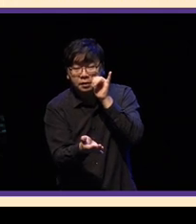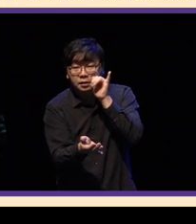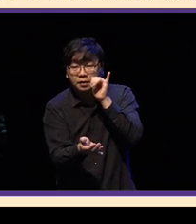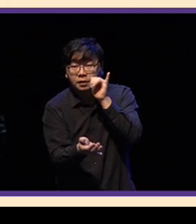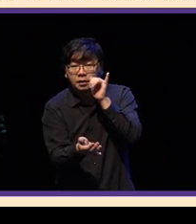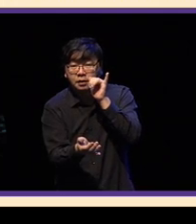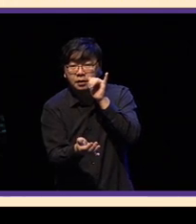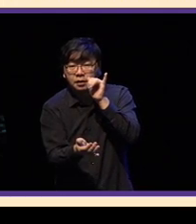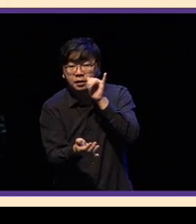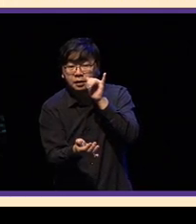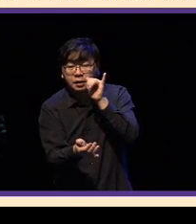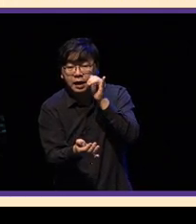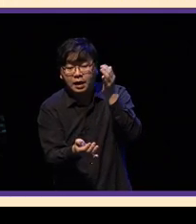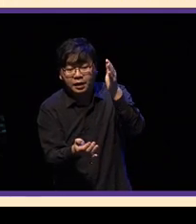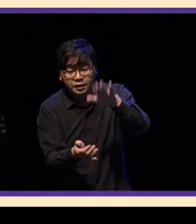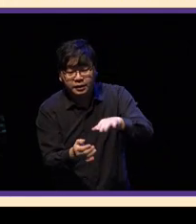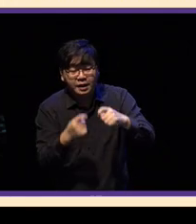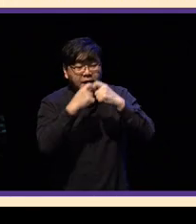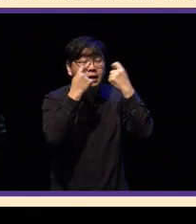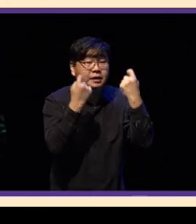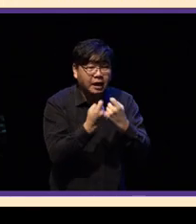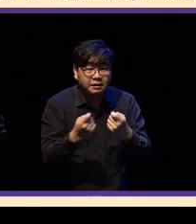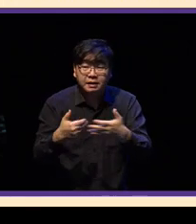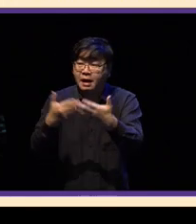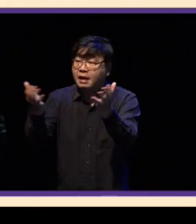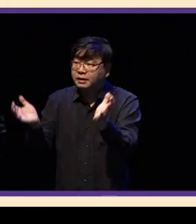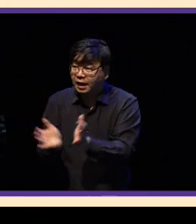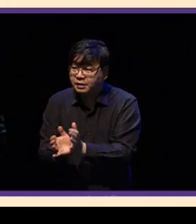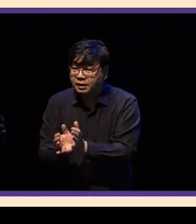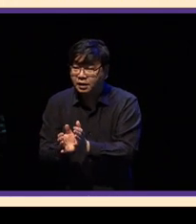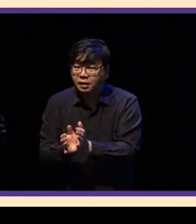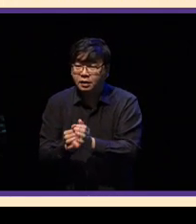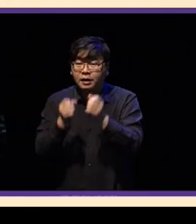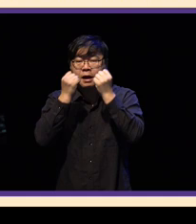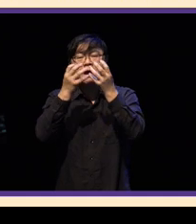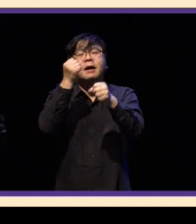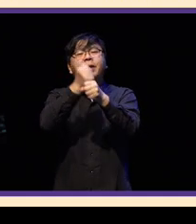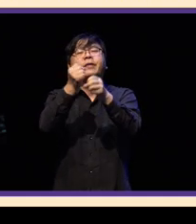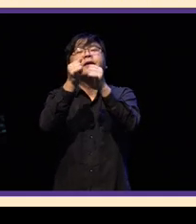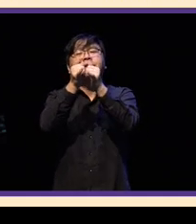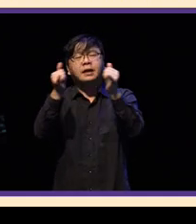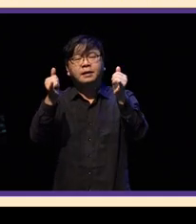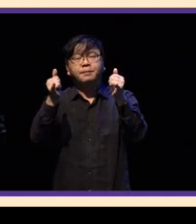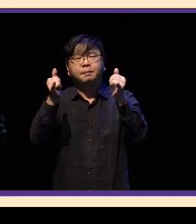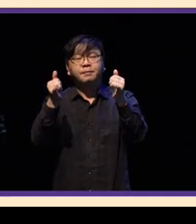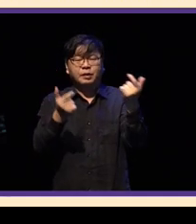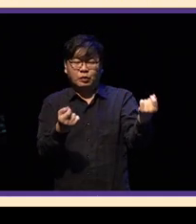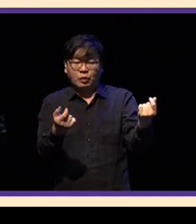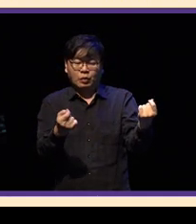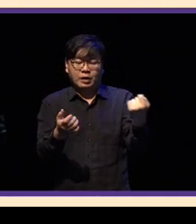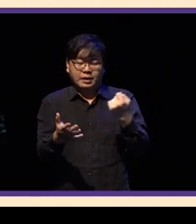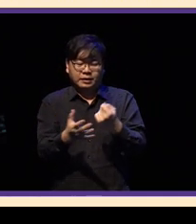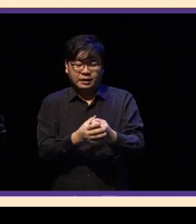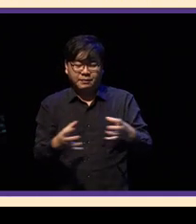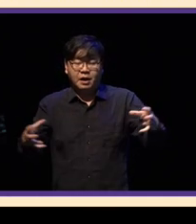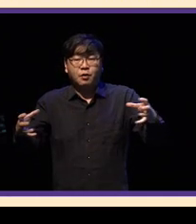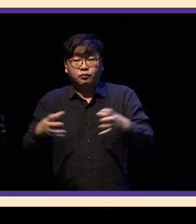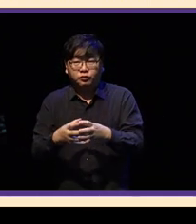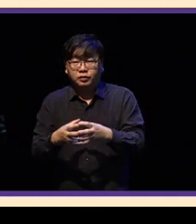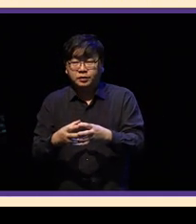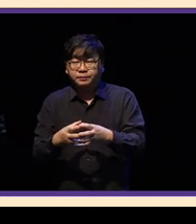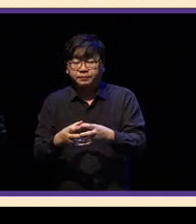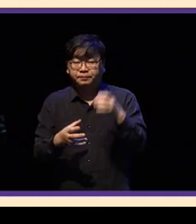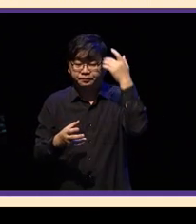저희가 개인과 단체 전체적으로 창작자 개념으로 봐서 한 번에 담았고